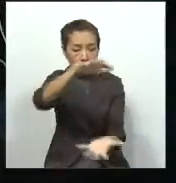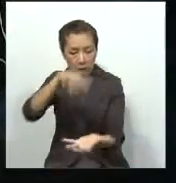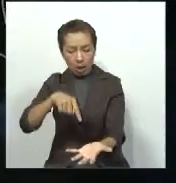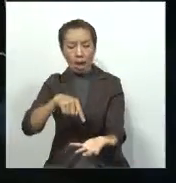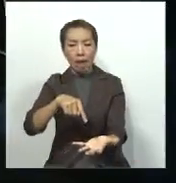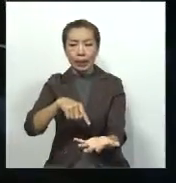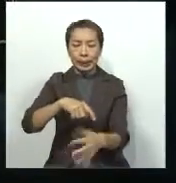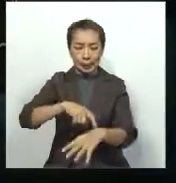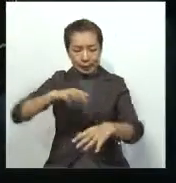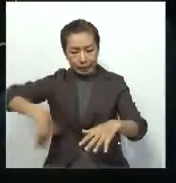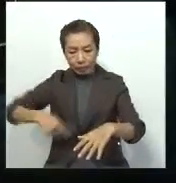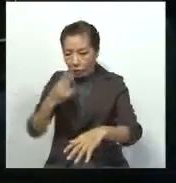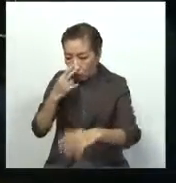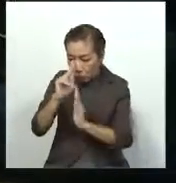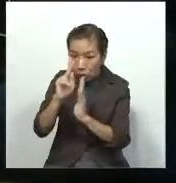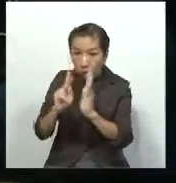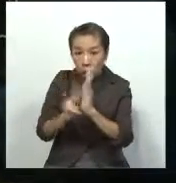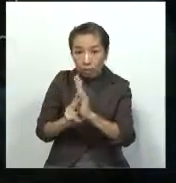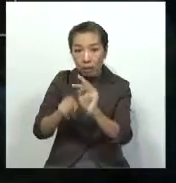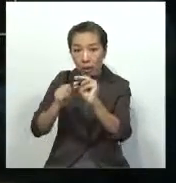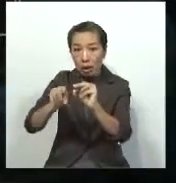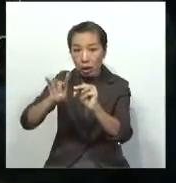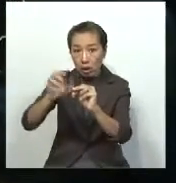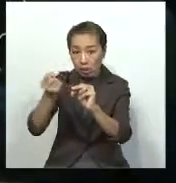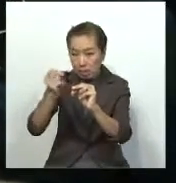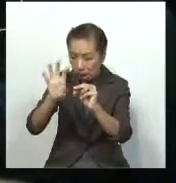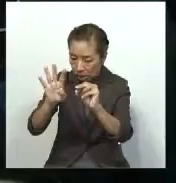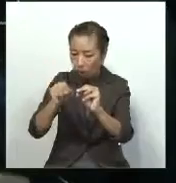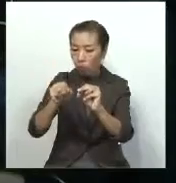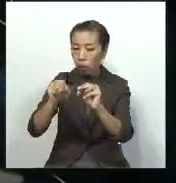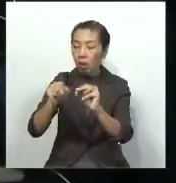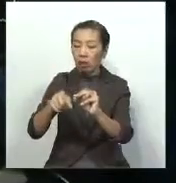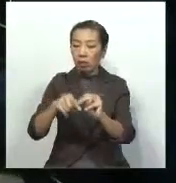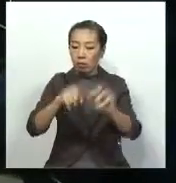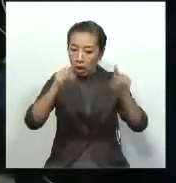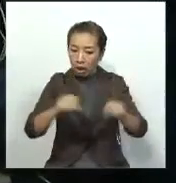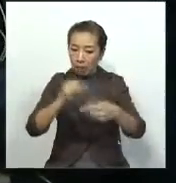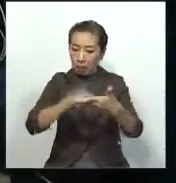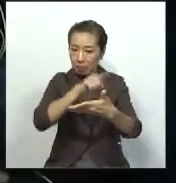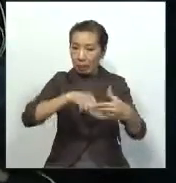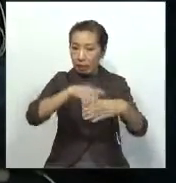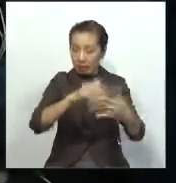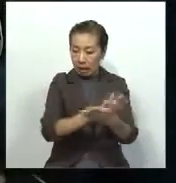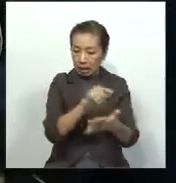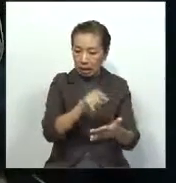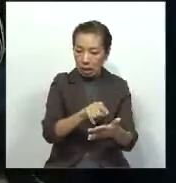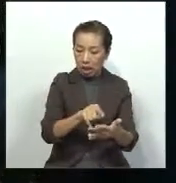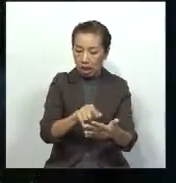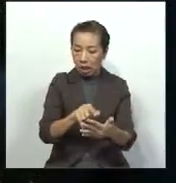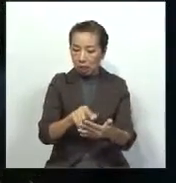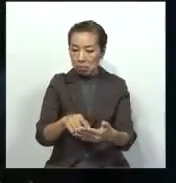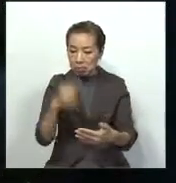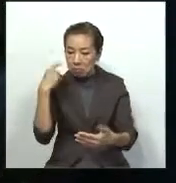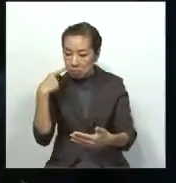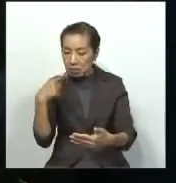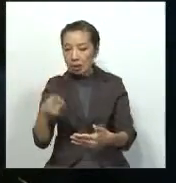114เนี่ยมีหลายสาเหตุนะครับมีหลายสาเหตุที่จะทำให้คณะกรรมการมีอำนาจสั่ง